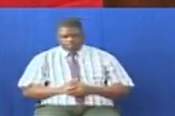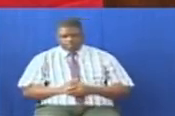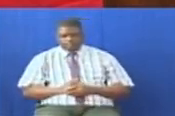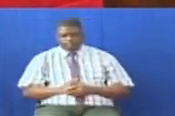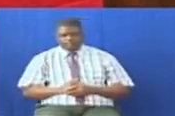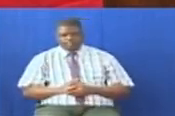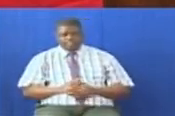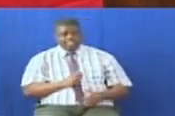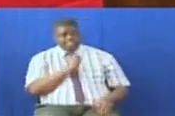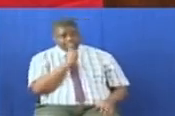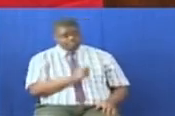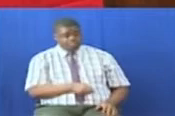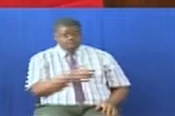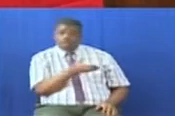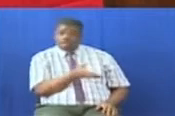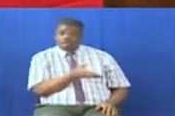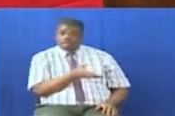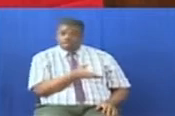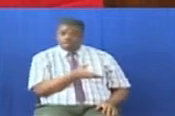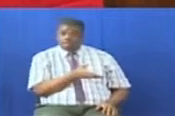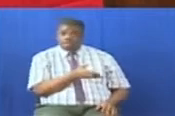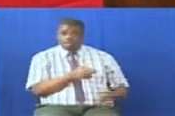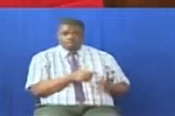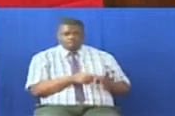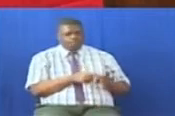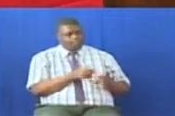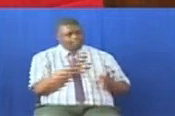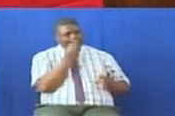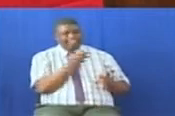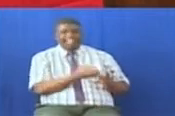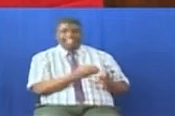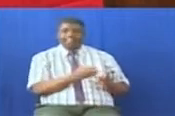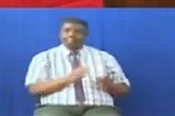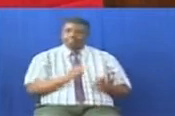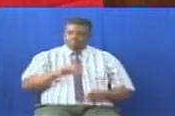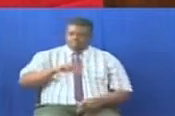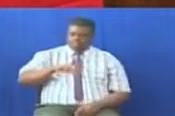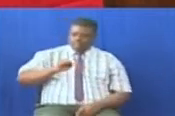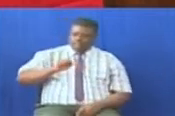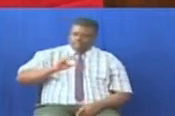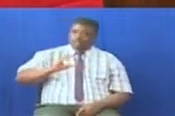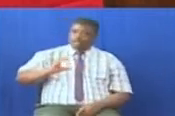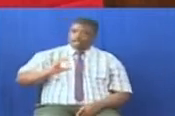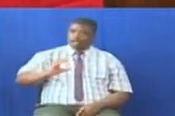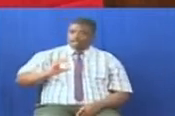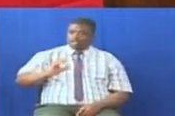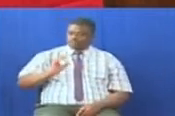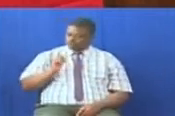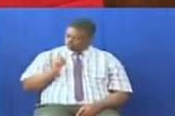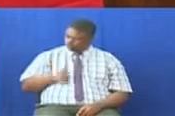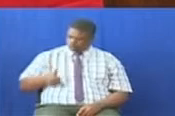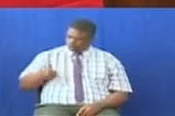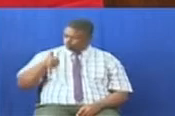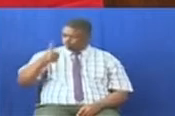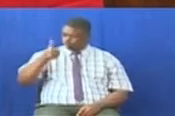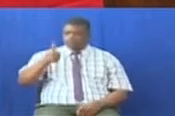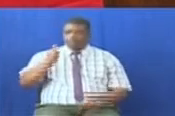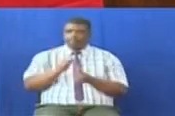Mheshimiwa Naibu Spika, pamoja na taarifa ya LAC kuwa nzuri, imesheheni mambo